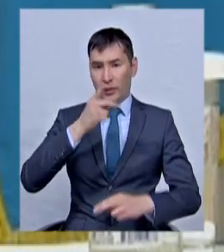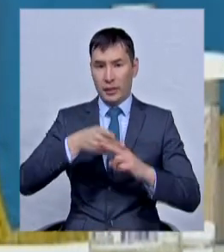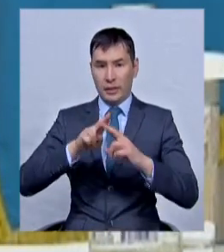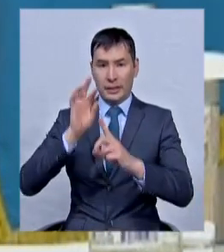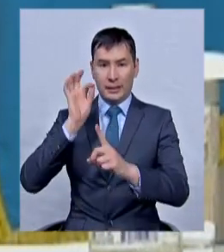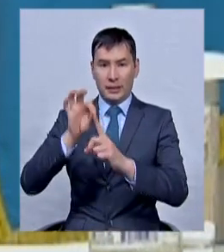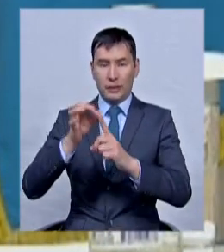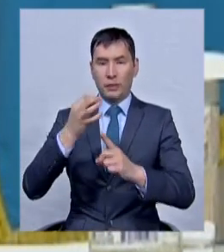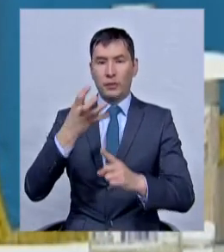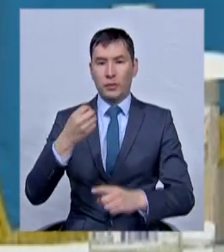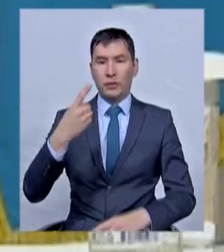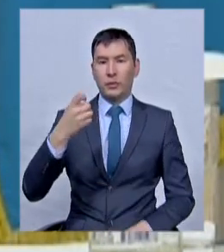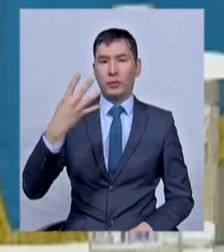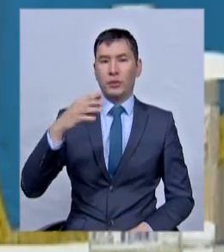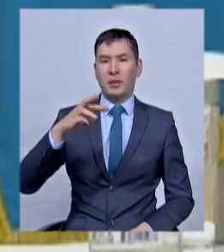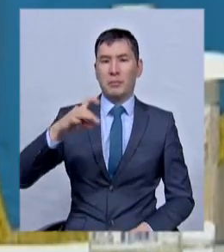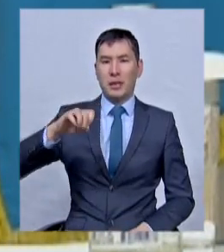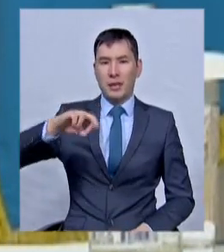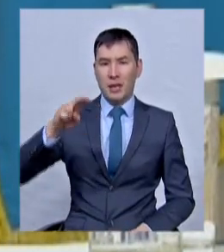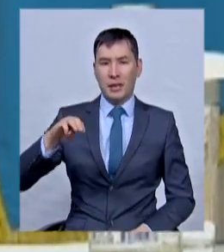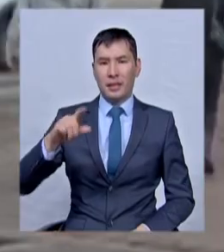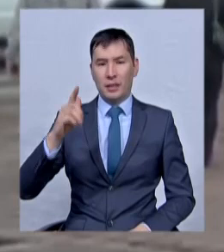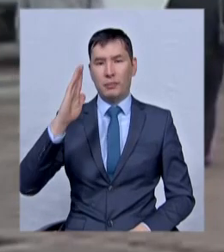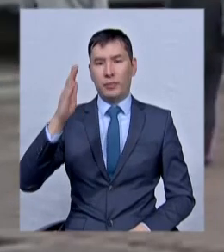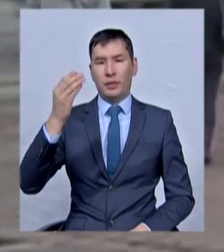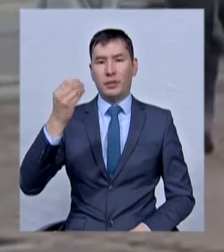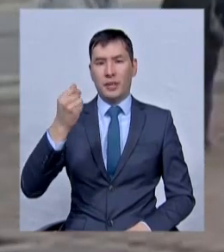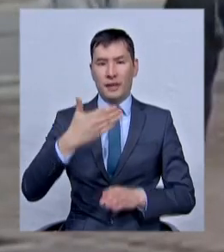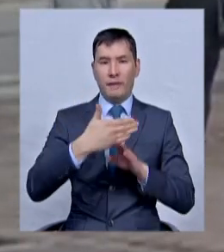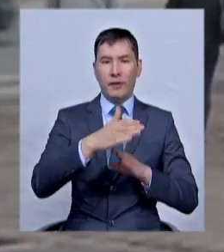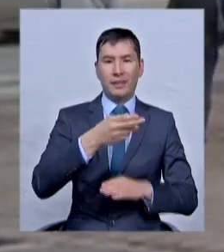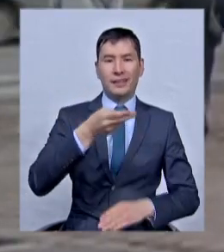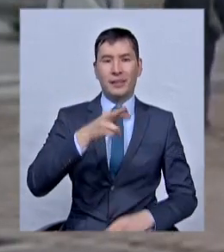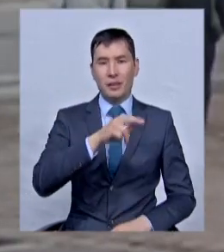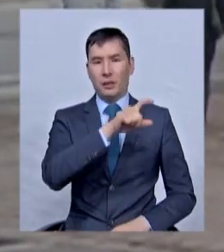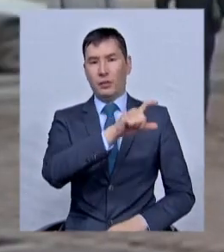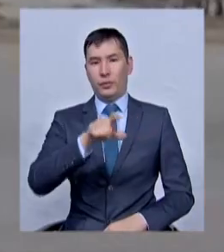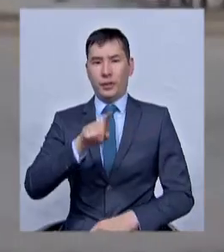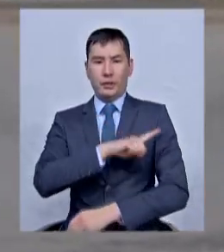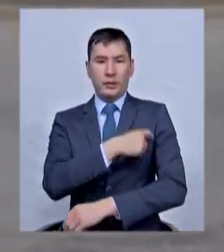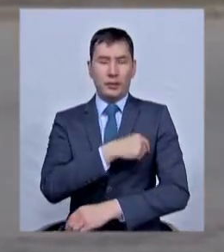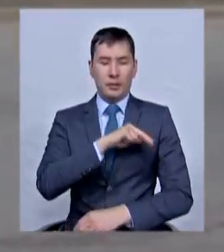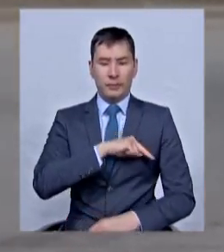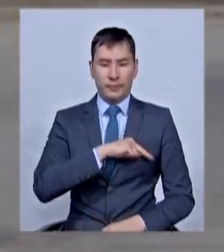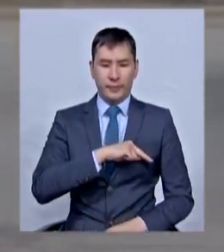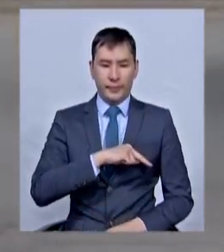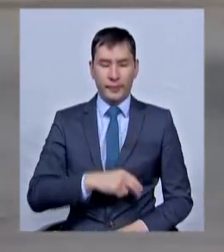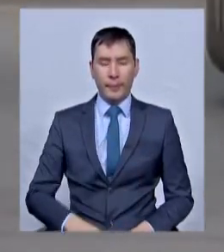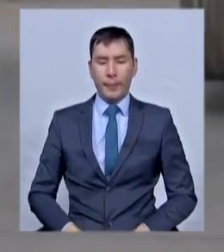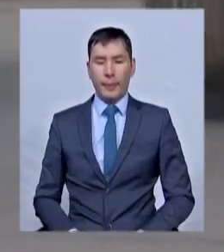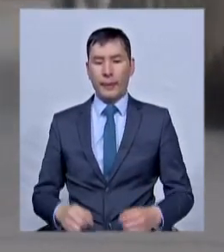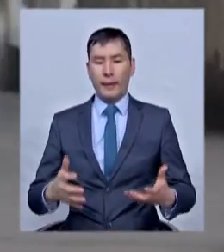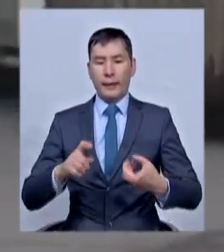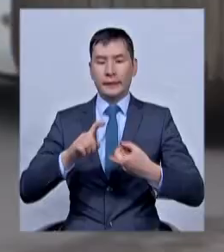тағы 140 миллиард теңге қаржы бөлінеді. Ал денсаулық сақтау министрі Алексей Цой халықты коронавирус инфекциясына